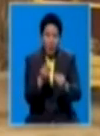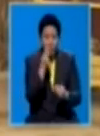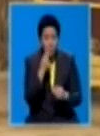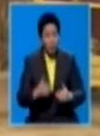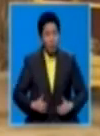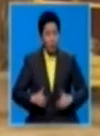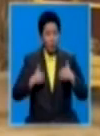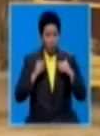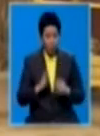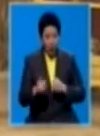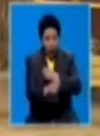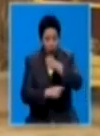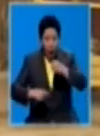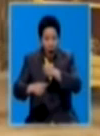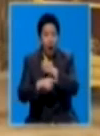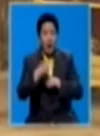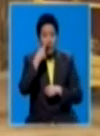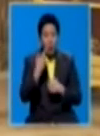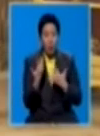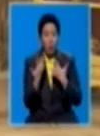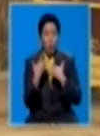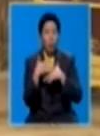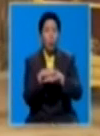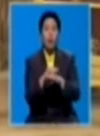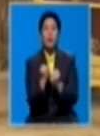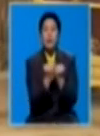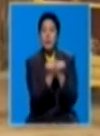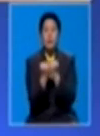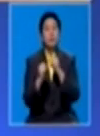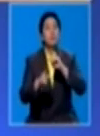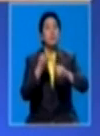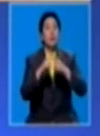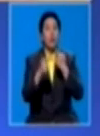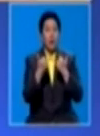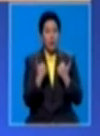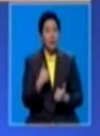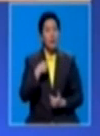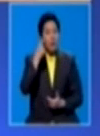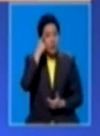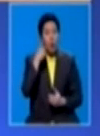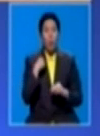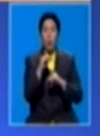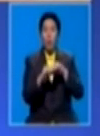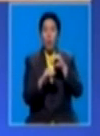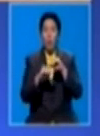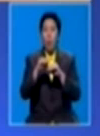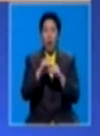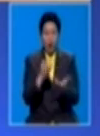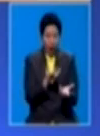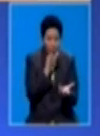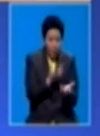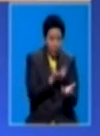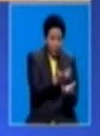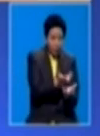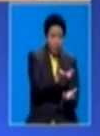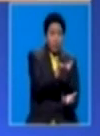าวนาไทยจนกลายเป็นเพื่อนสนิทกันไปตอนนี้เลยนะครับขอแสดงความชื่นชมโครงการผูกมิตรข้าวโครงการฟาร์มบ้านชัดเจน